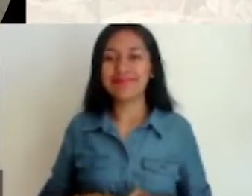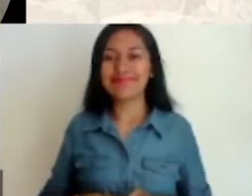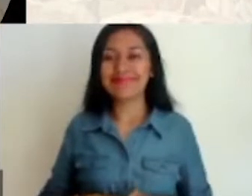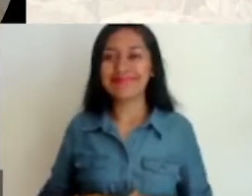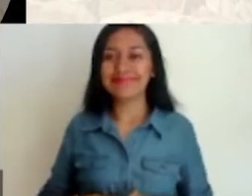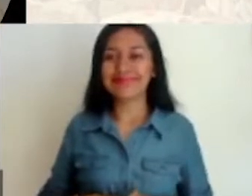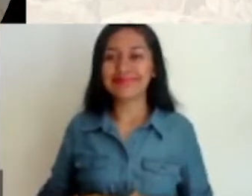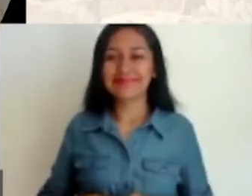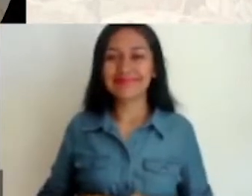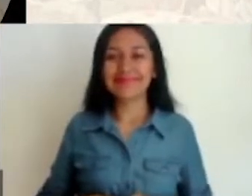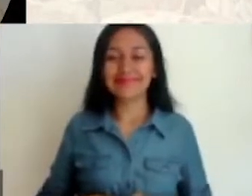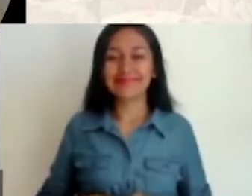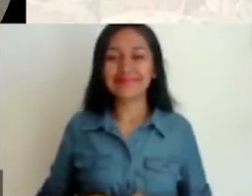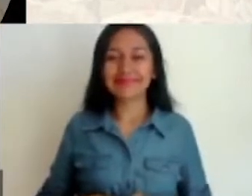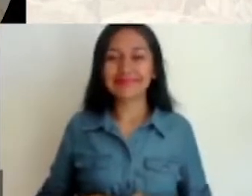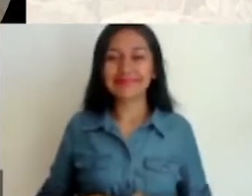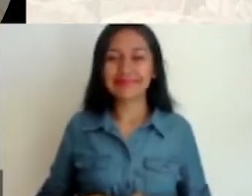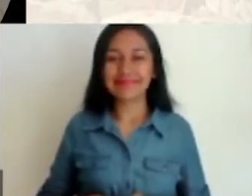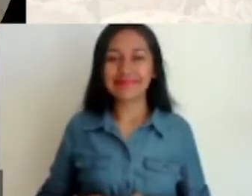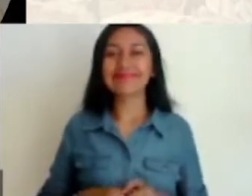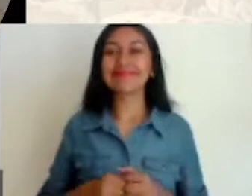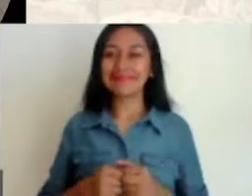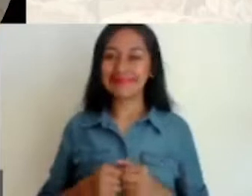sangue, che ne occlude la sacca esofagea.